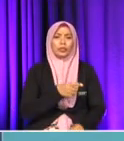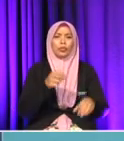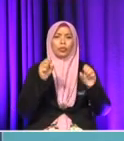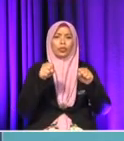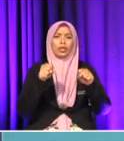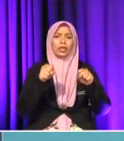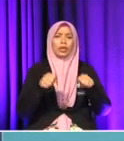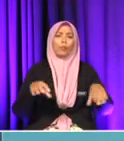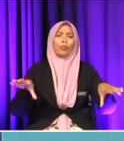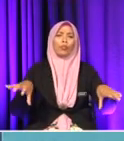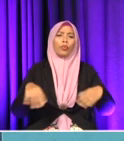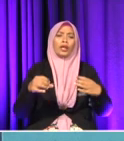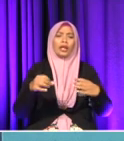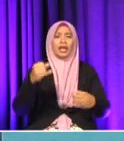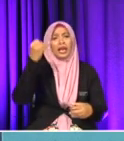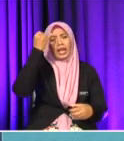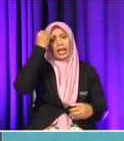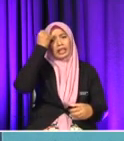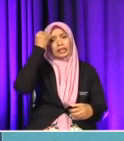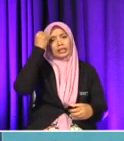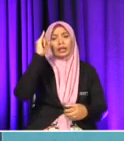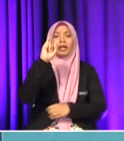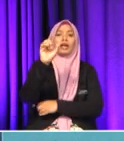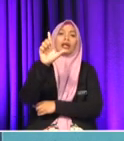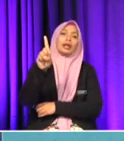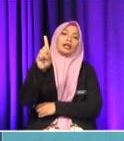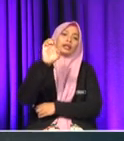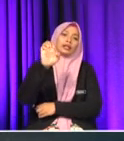mereka bentuk logo ya ini daripada subjek itu yang